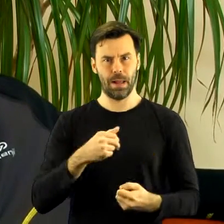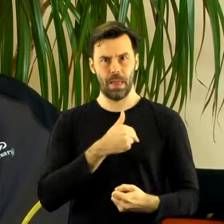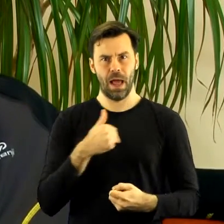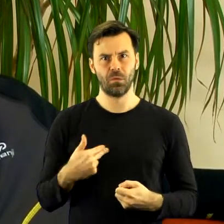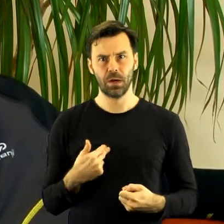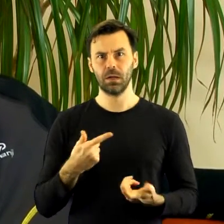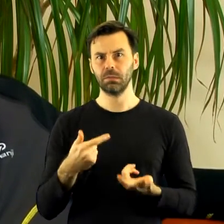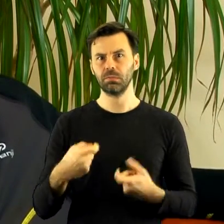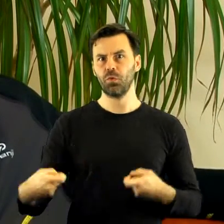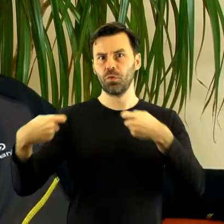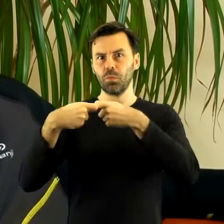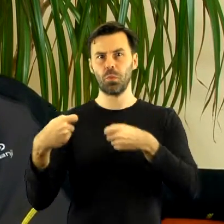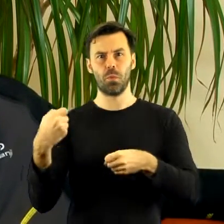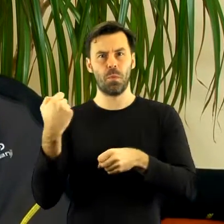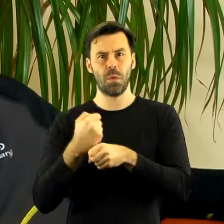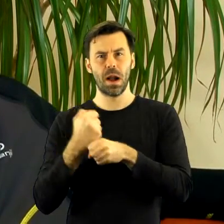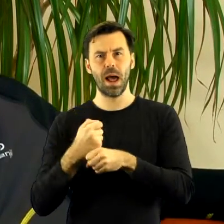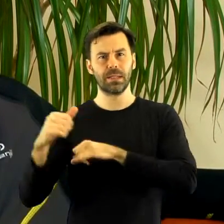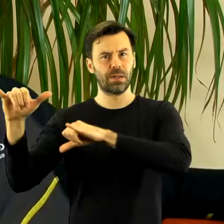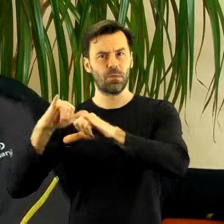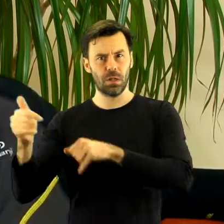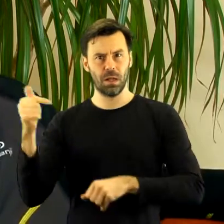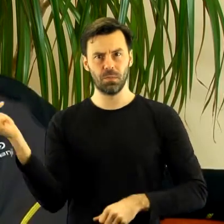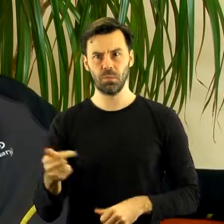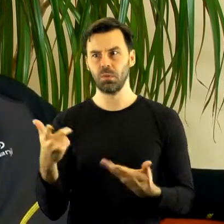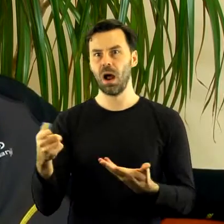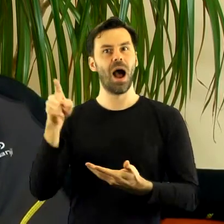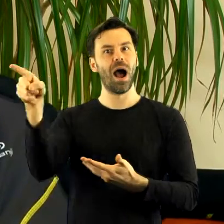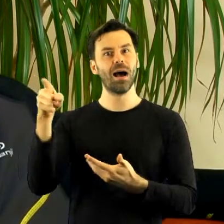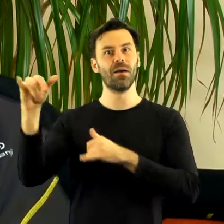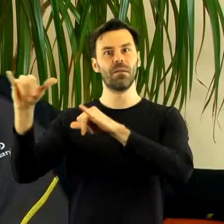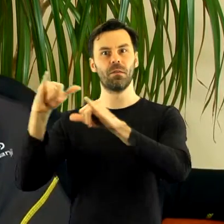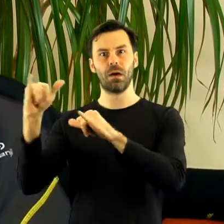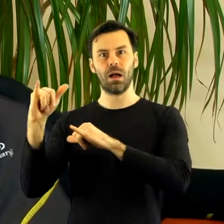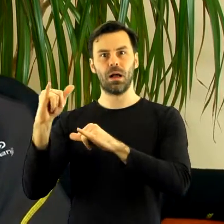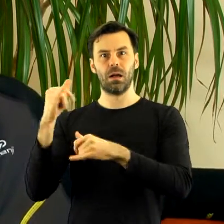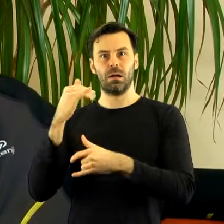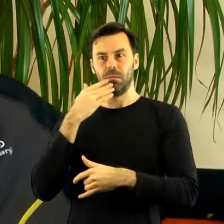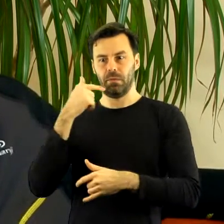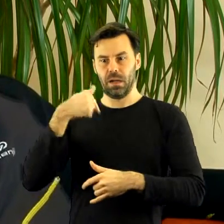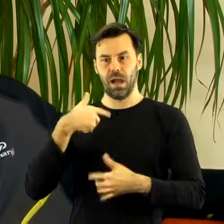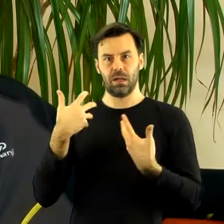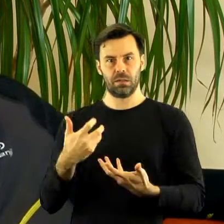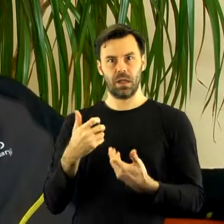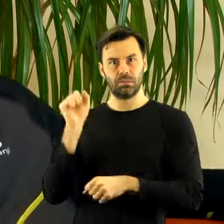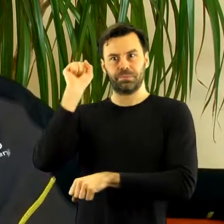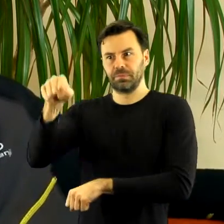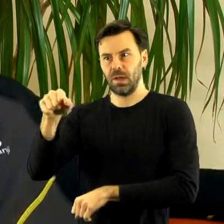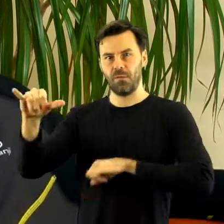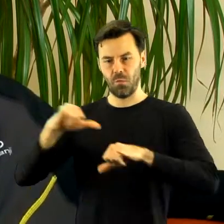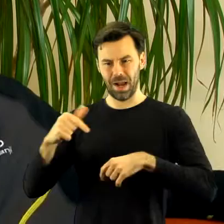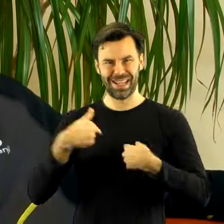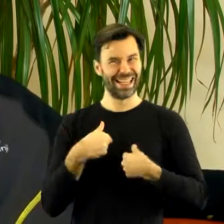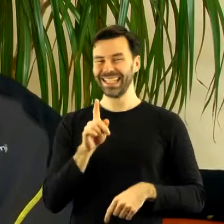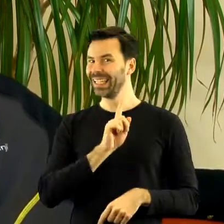powinniśmy mieć jakiś wspólny język, natomiast z gminą, natomiast jesteśmy postrzegani jako organizacja, która chce przejąć